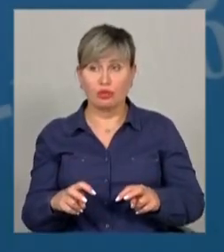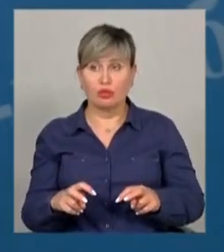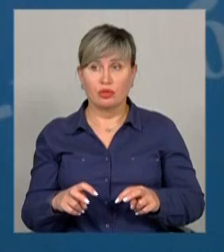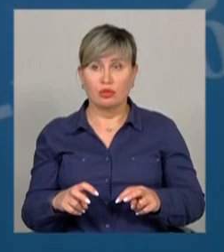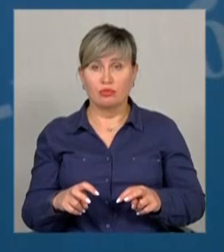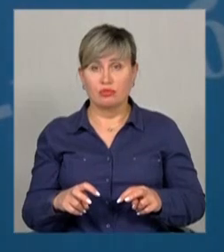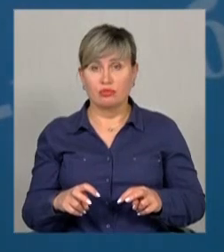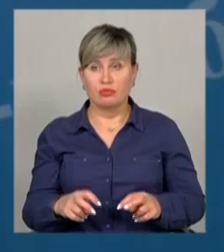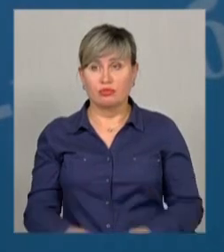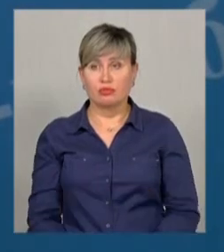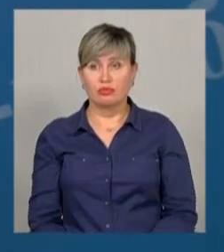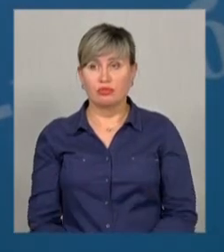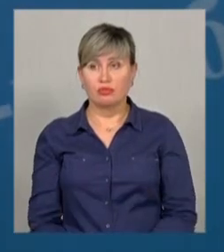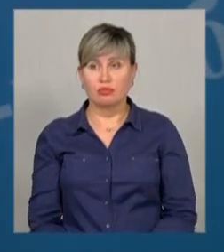достаточно